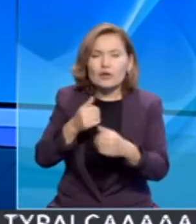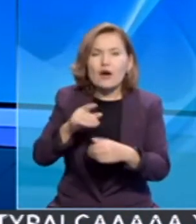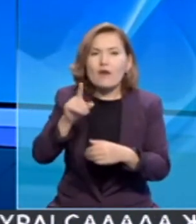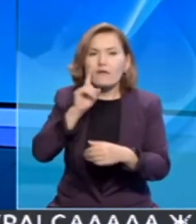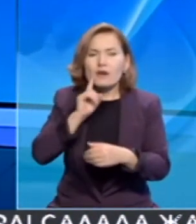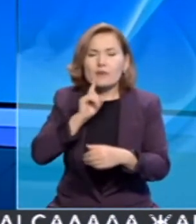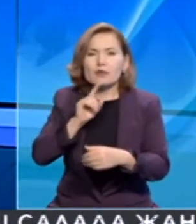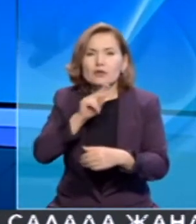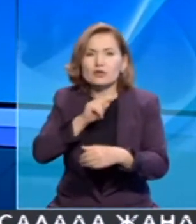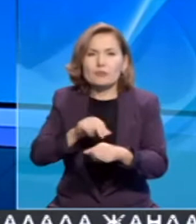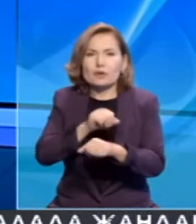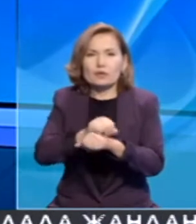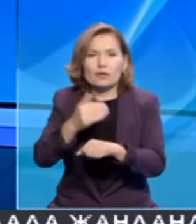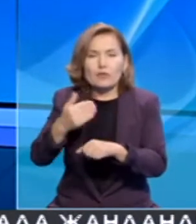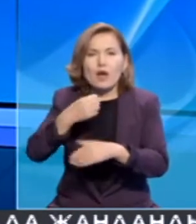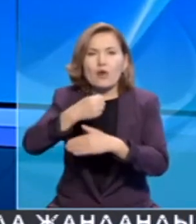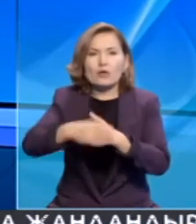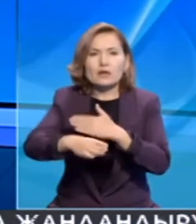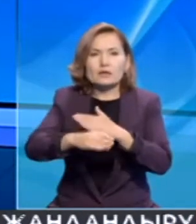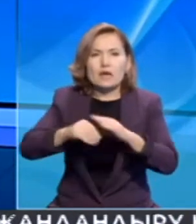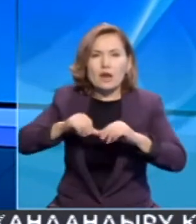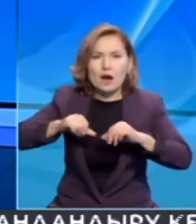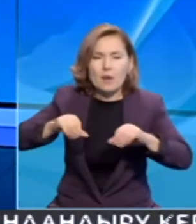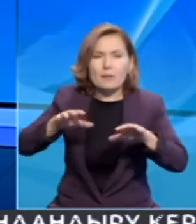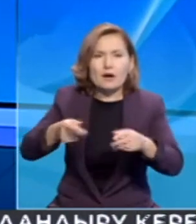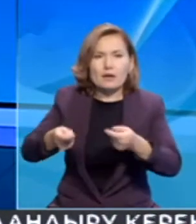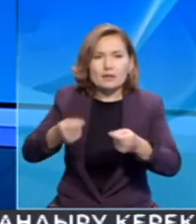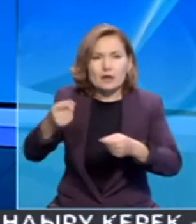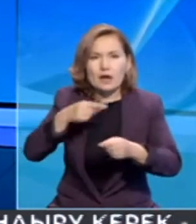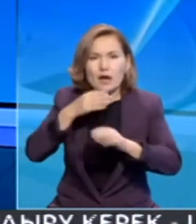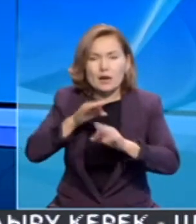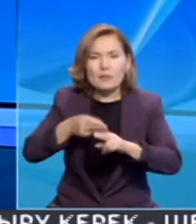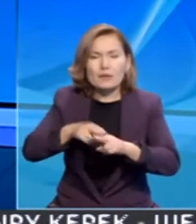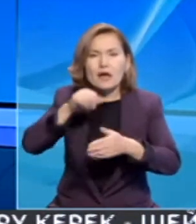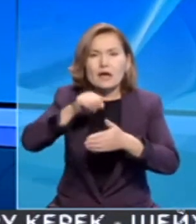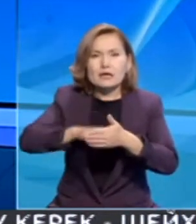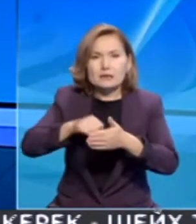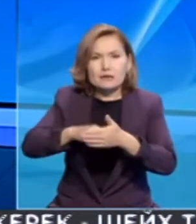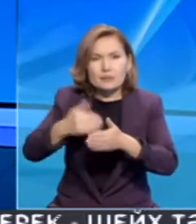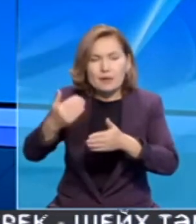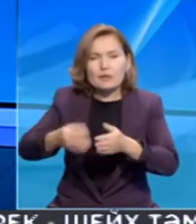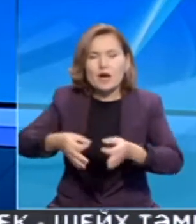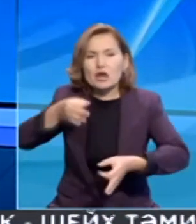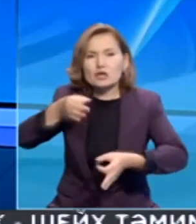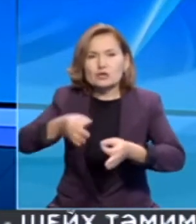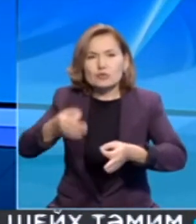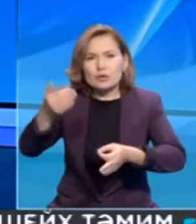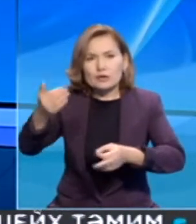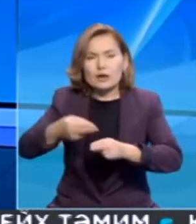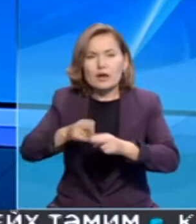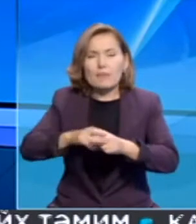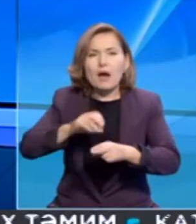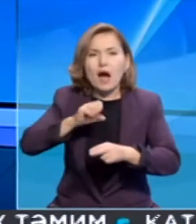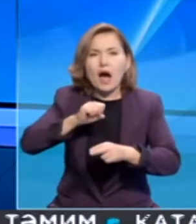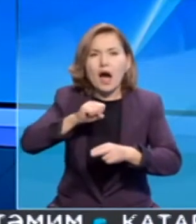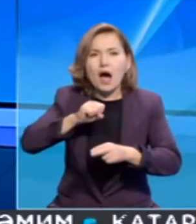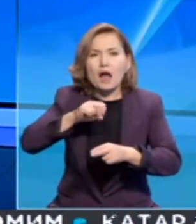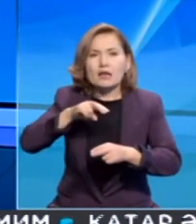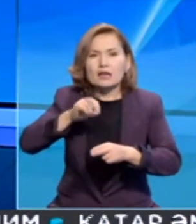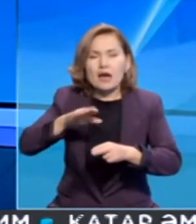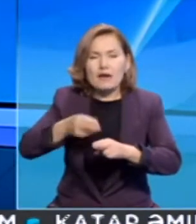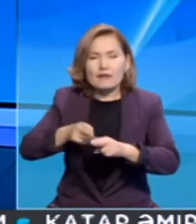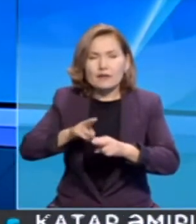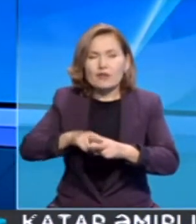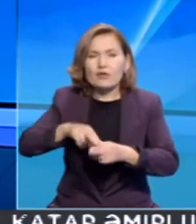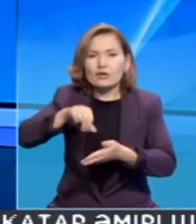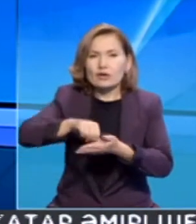Бұл туралы Орталық сайлау комиссиясының төрағасы Нұрлан Әбдіров айтты. Себеп сот арқылы бірлестік Әлтаевты үміткер ретінде жарамсыз деп